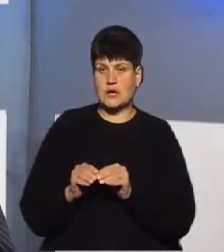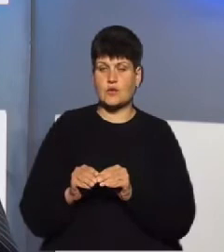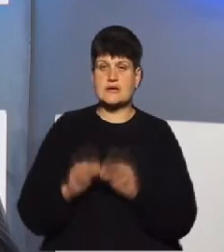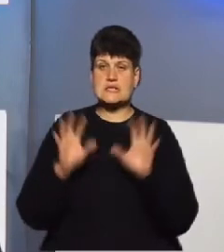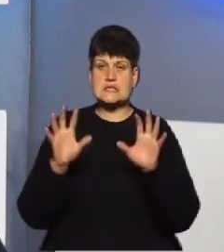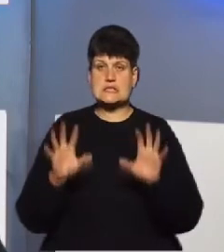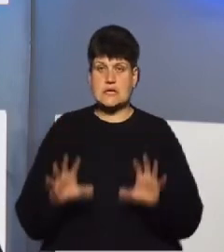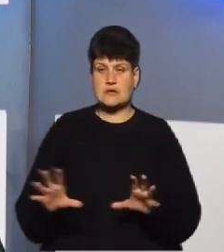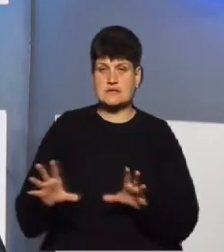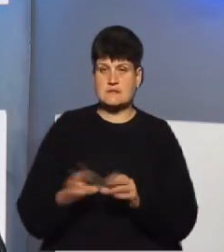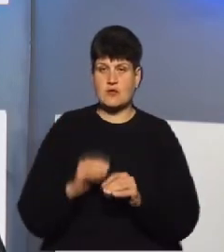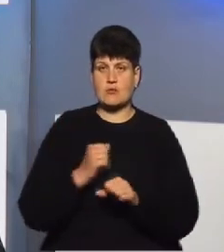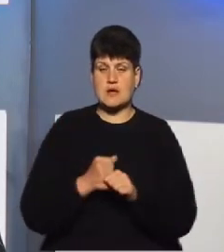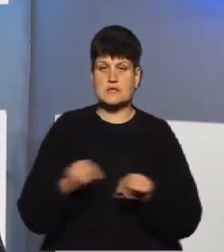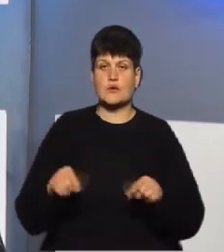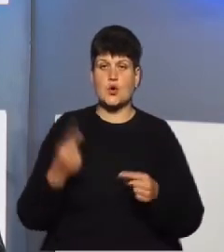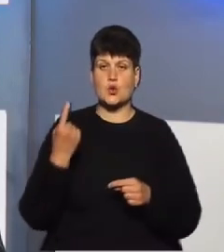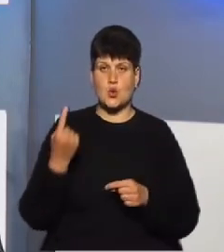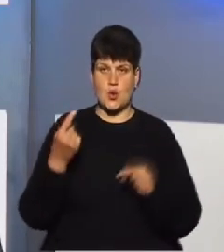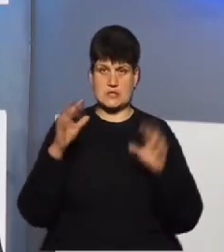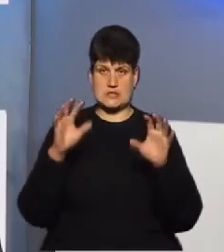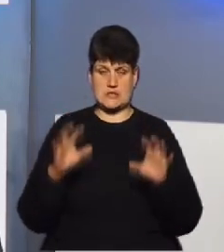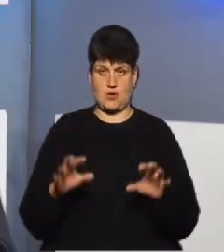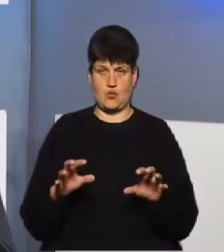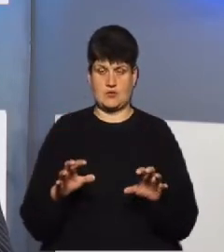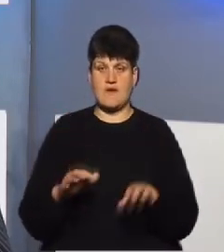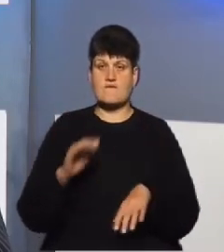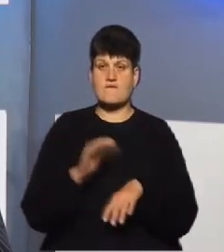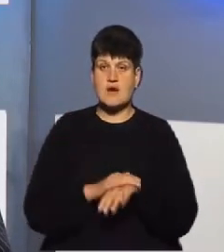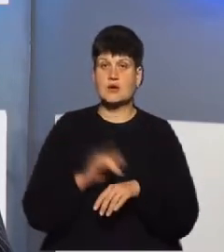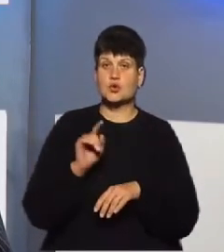одного закону. Ну, факт то, що татари – це є